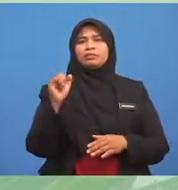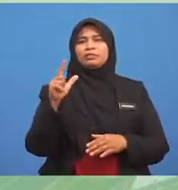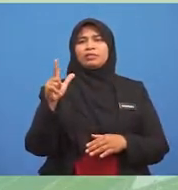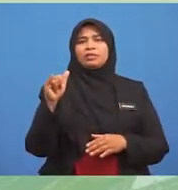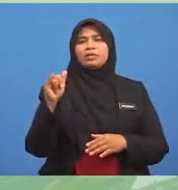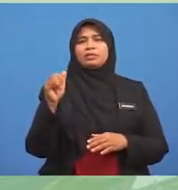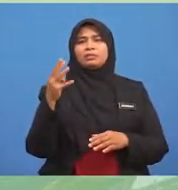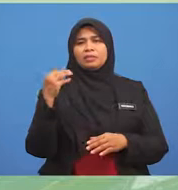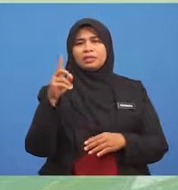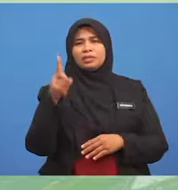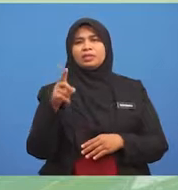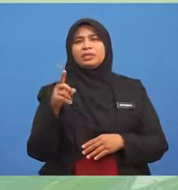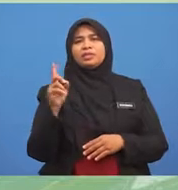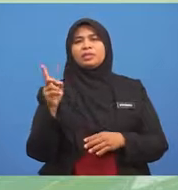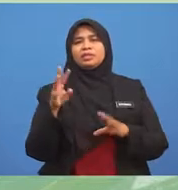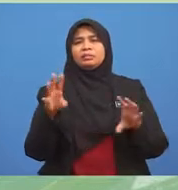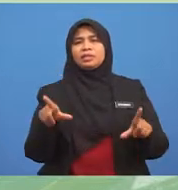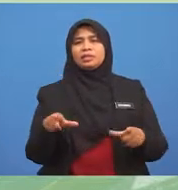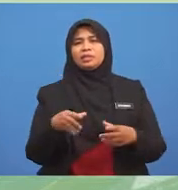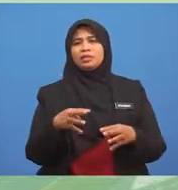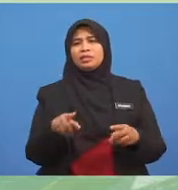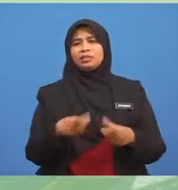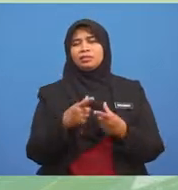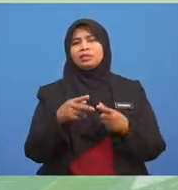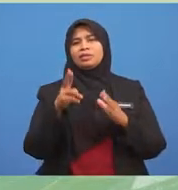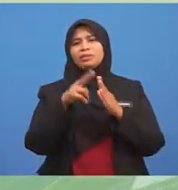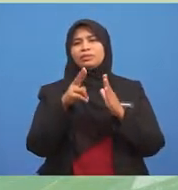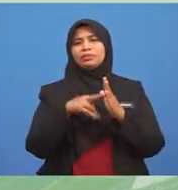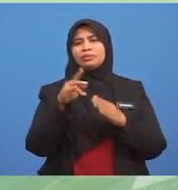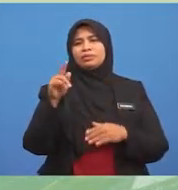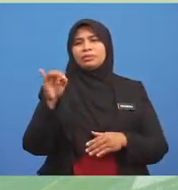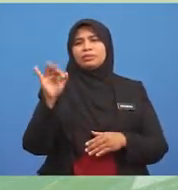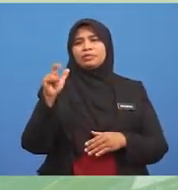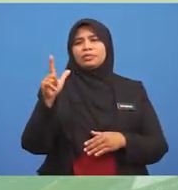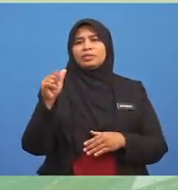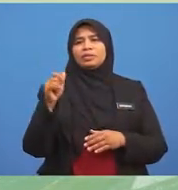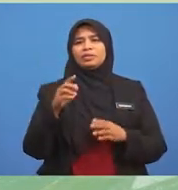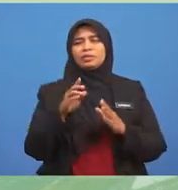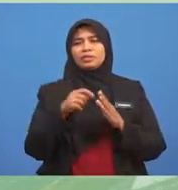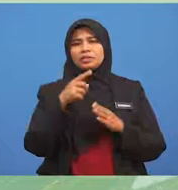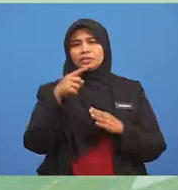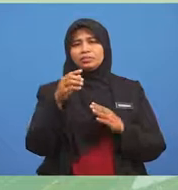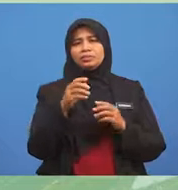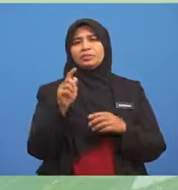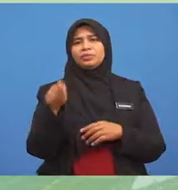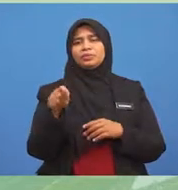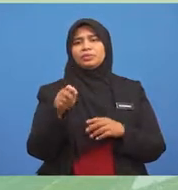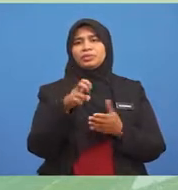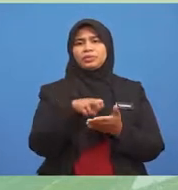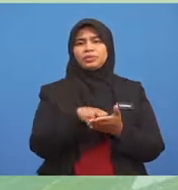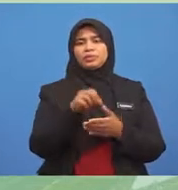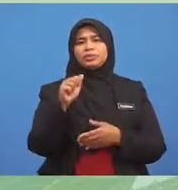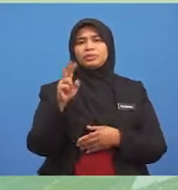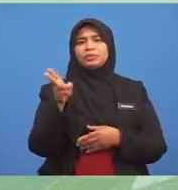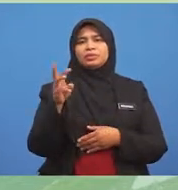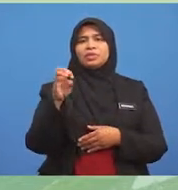dia melakukan rukun fi'li yang diragukan tersebut lalu sunat melakukan sujud sahwi